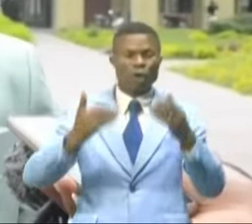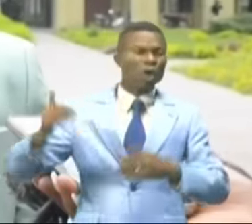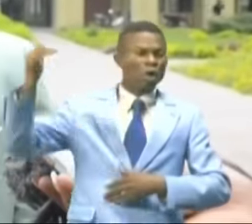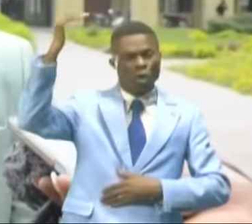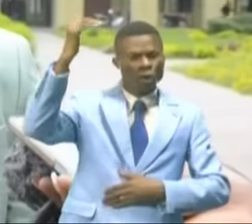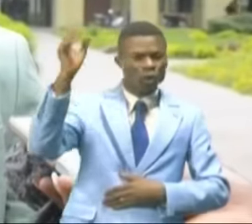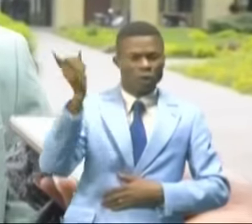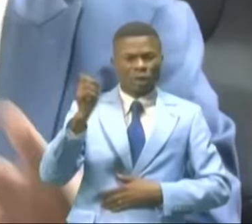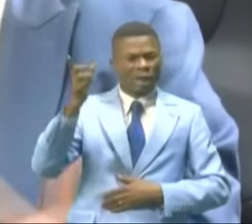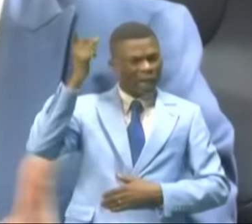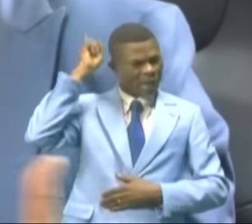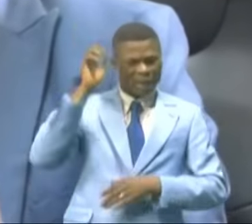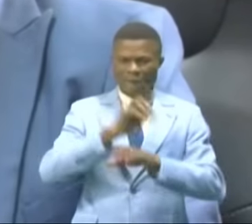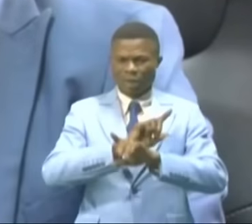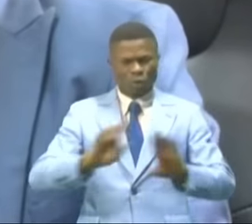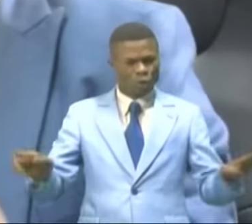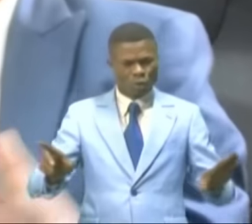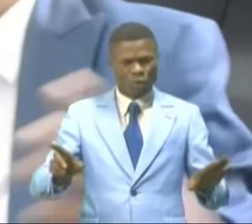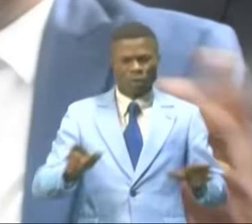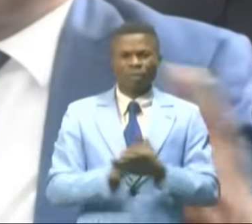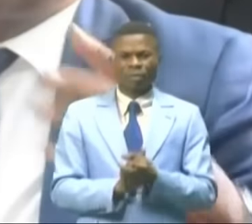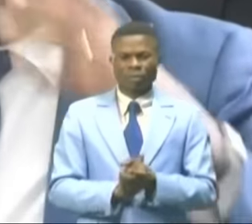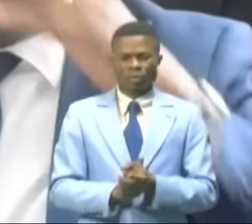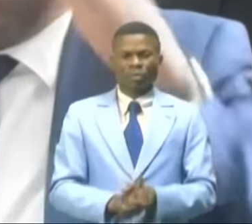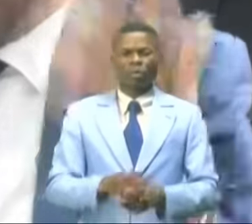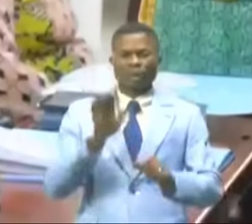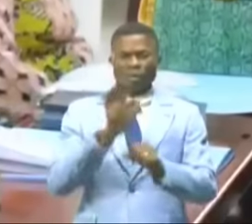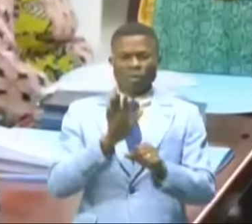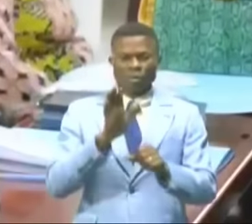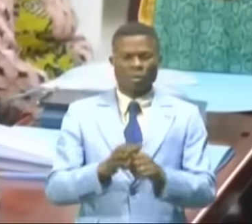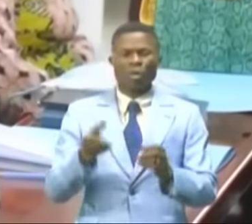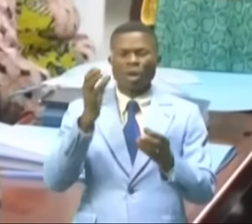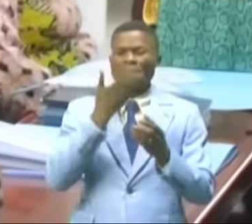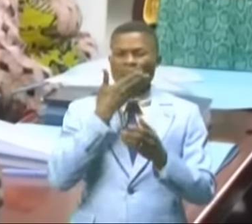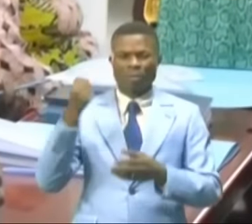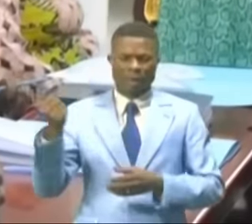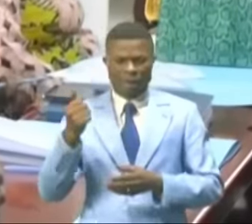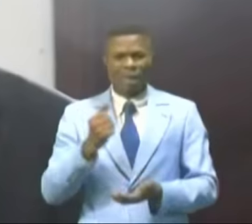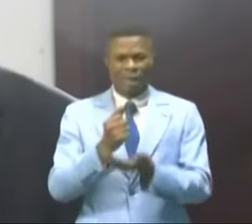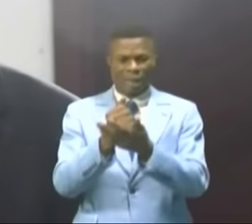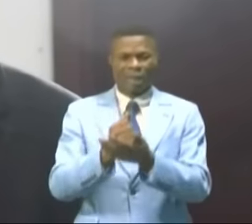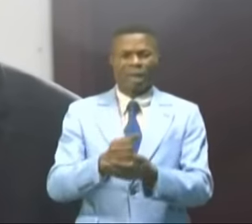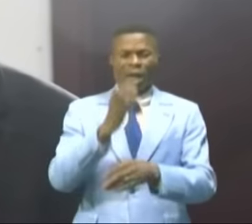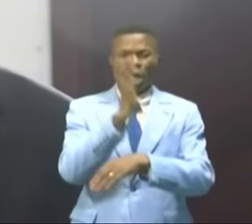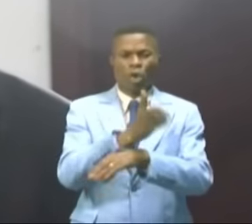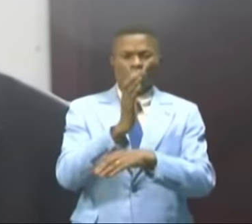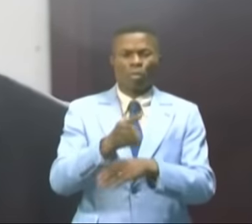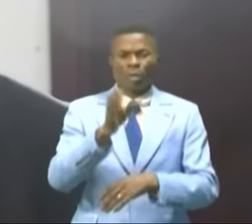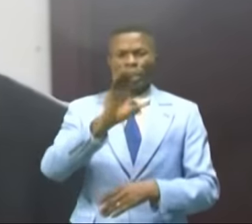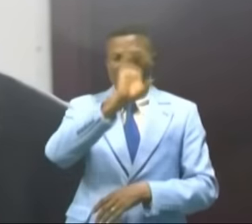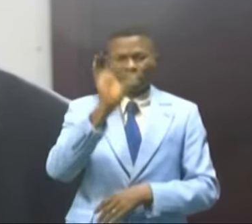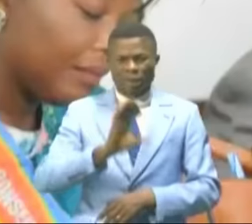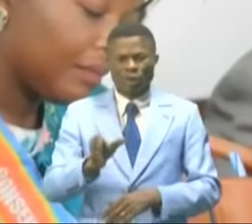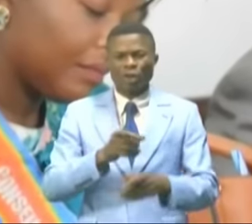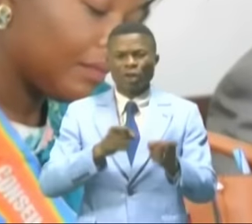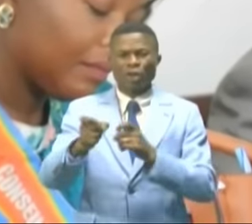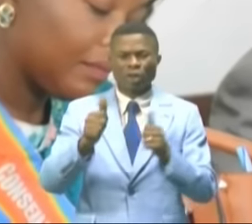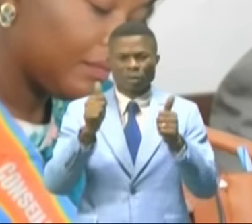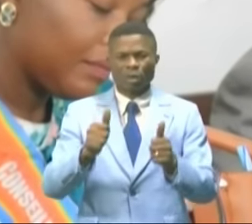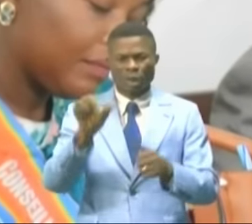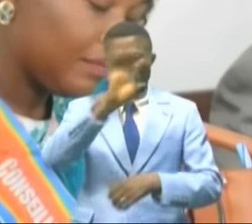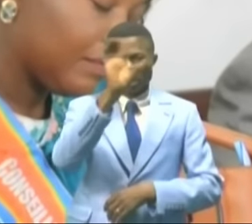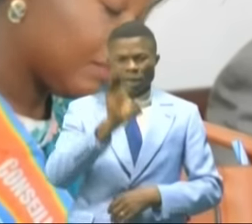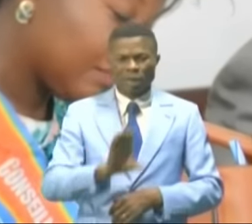vu dans les temps passés. Des enseignements bien plus qu'enrichissants qui vont permettre à ces élus locaux de mieux gérer. Les